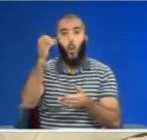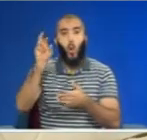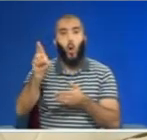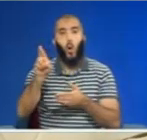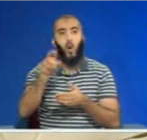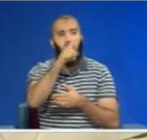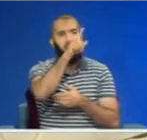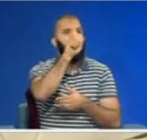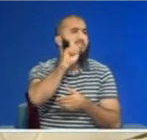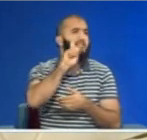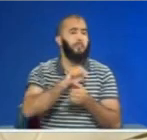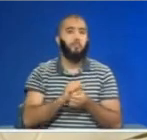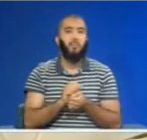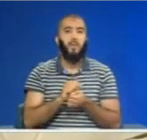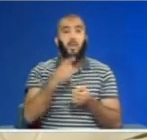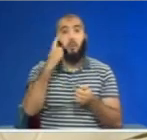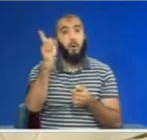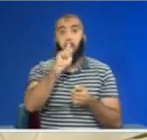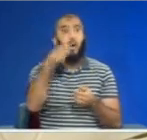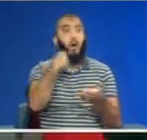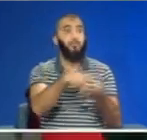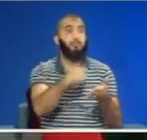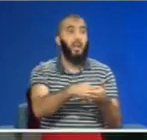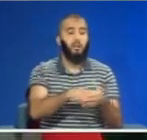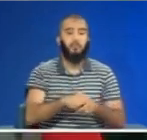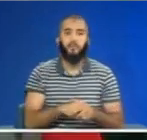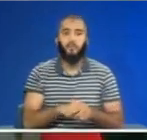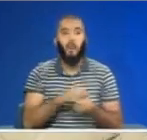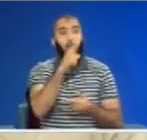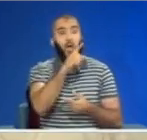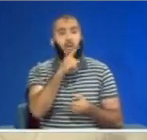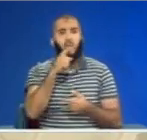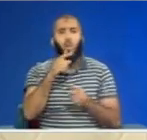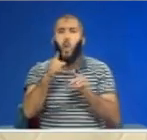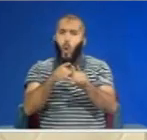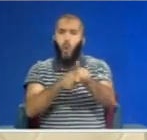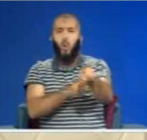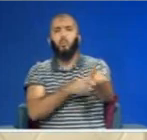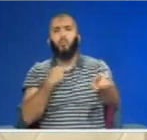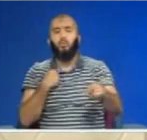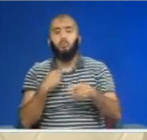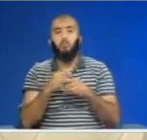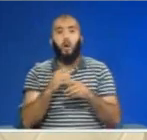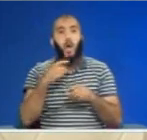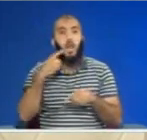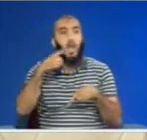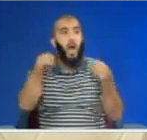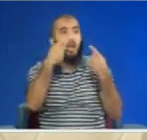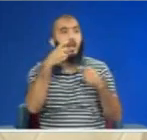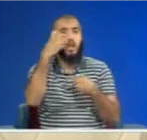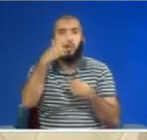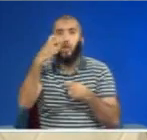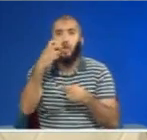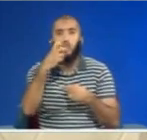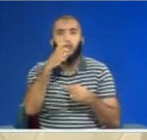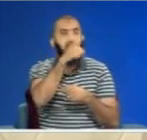ثم بعد سنين ردت هذا الدين لي. نعم. الورثة أعطته في يد الابن. الابن نعم. والابن عاود سلم